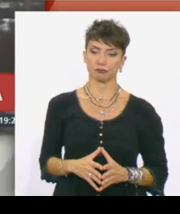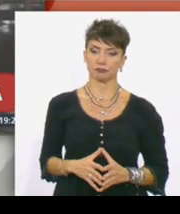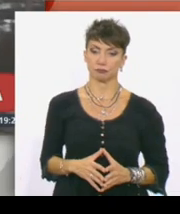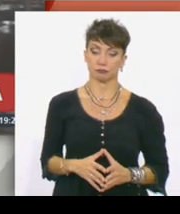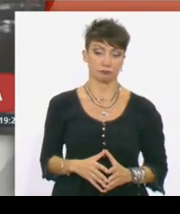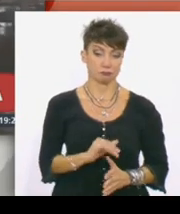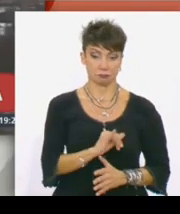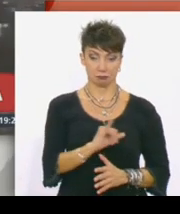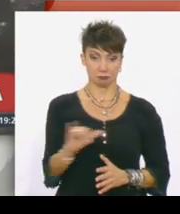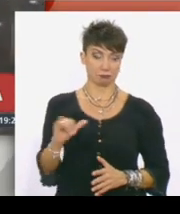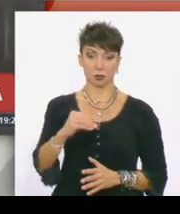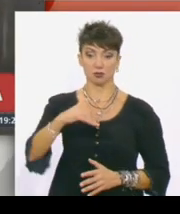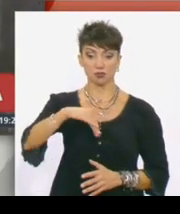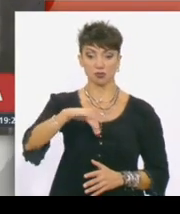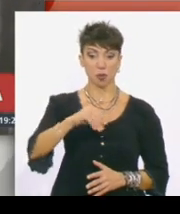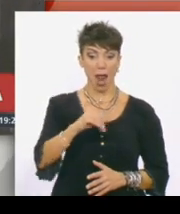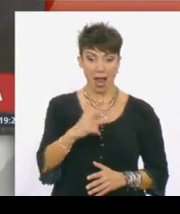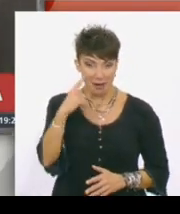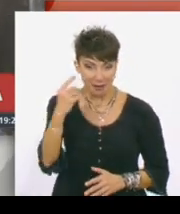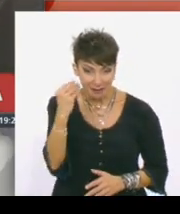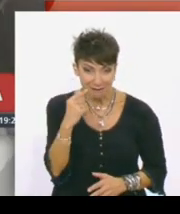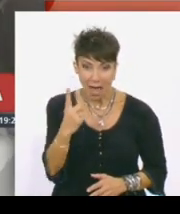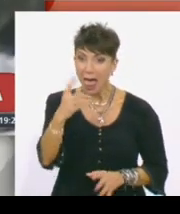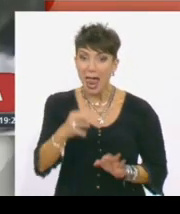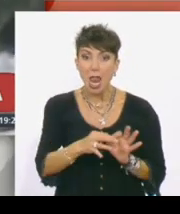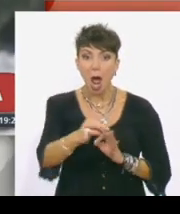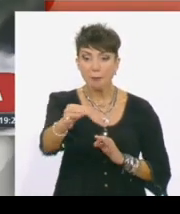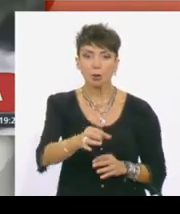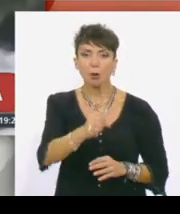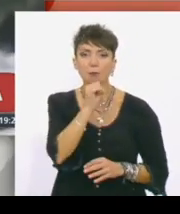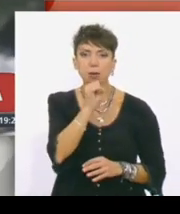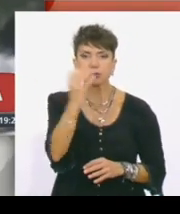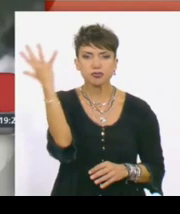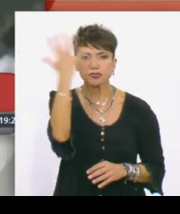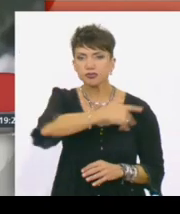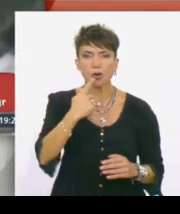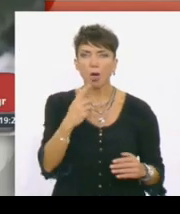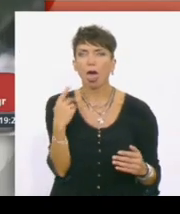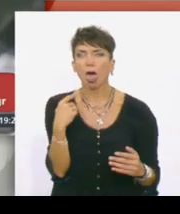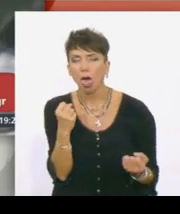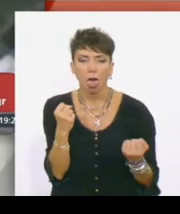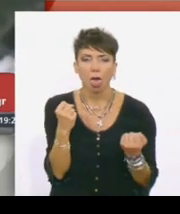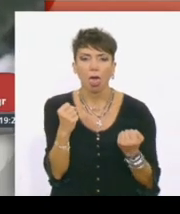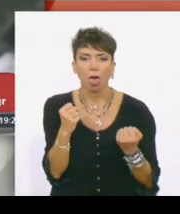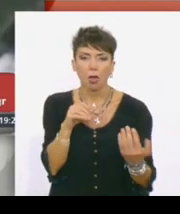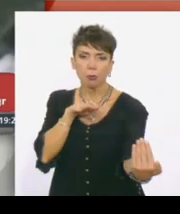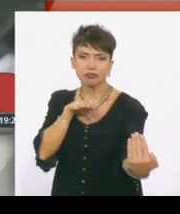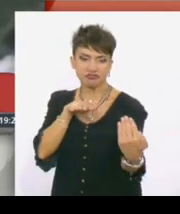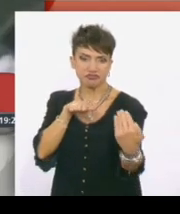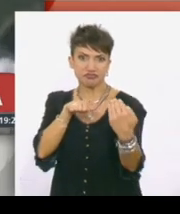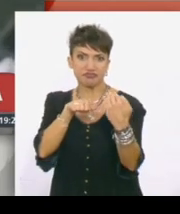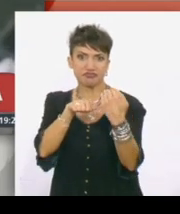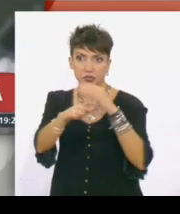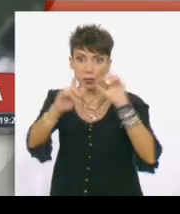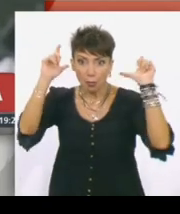Απίστευτες εικόνες στη Λεωφόρο Βουλιαγμένης. Για περισσότερο από ένα χιλιόμετρο, ο ηλικιωμένος οδηγός οδηγεί ανάποδα σε έναν από τους κεντρικότερους δρόμους